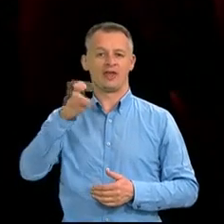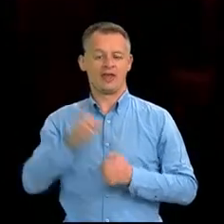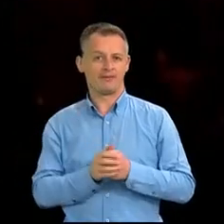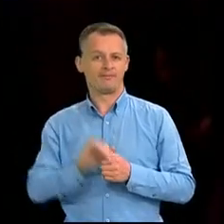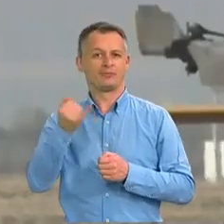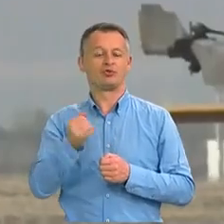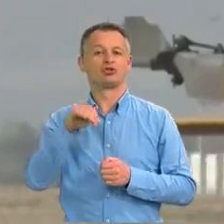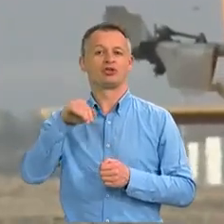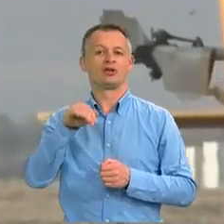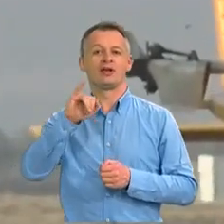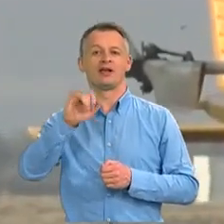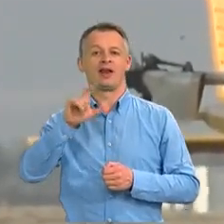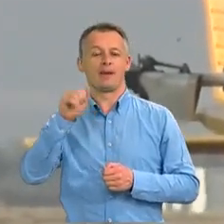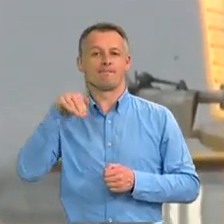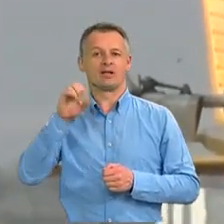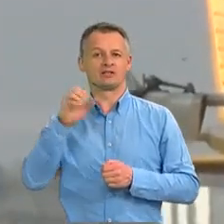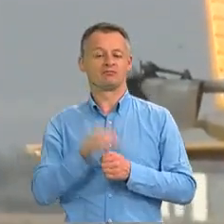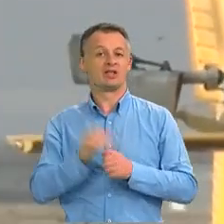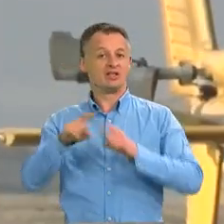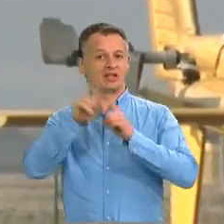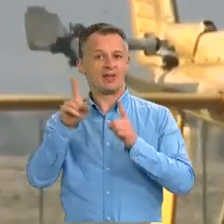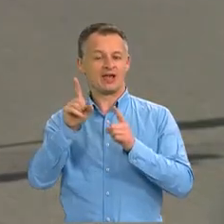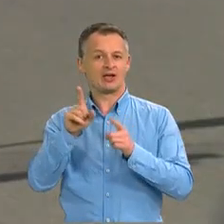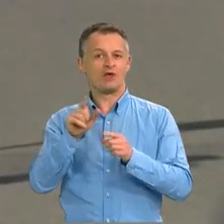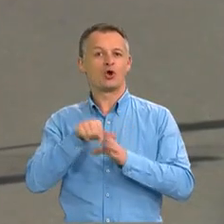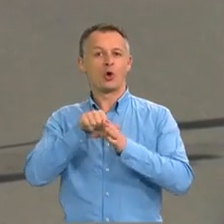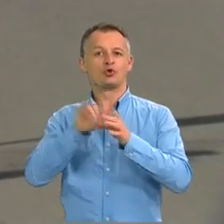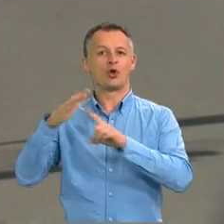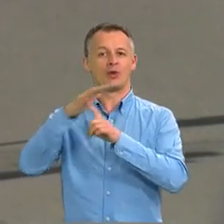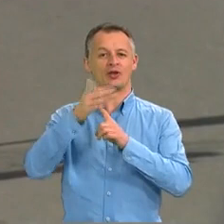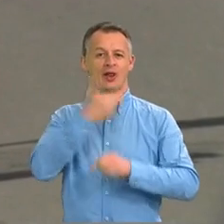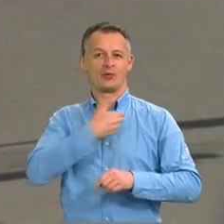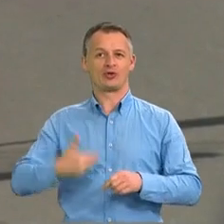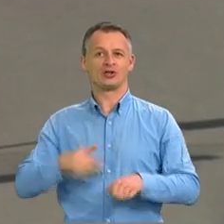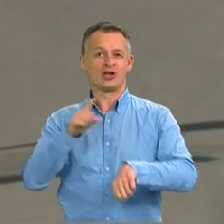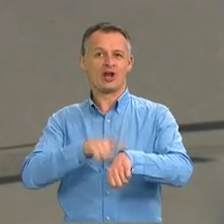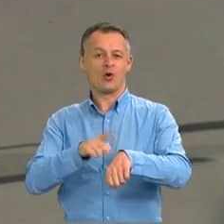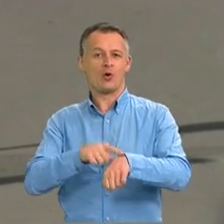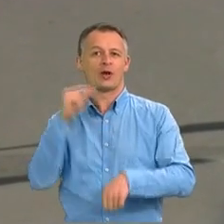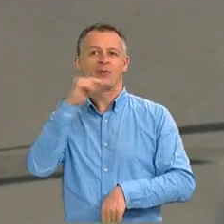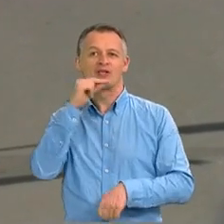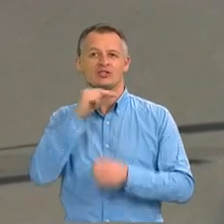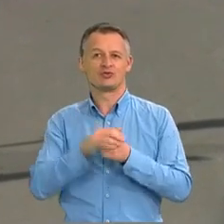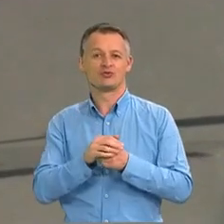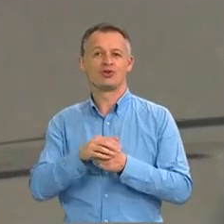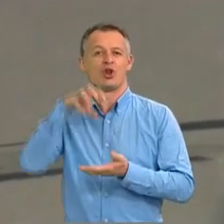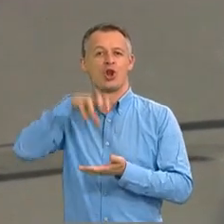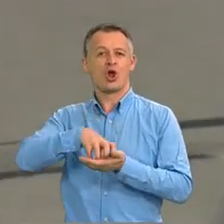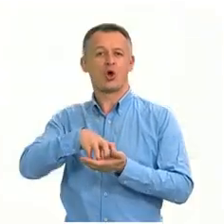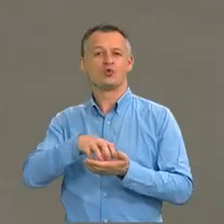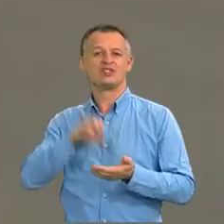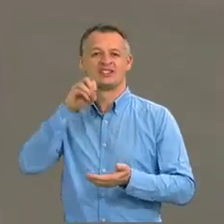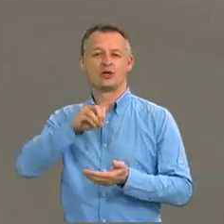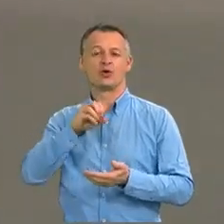în zori, iar după amiază, oaspeții au fost duși la București cu elicopterele. La orele prânzului, heliportul de la Gimbav devine punctul zero al